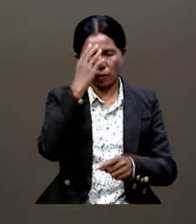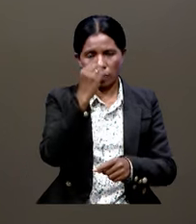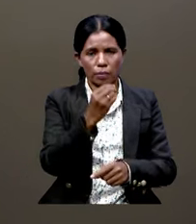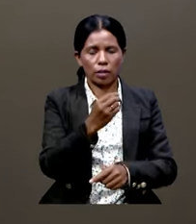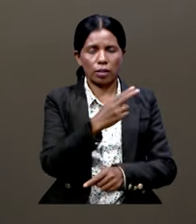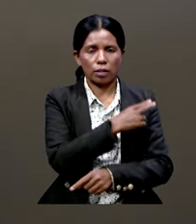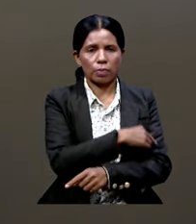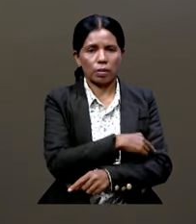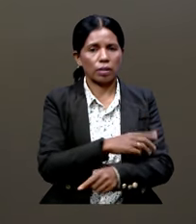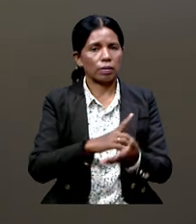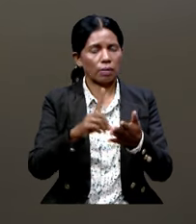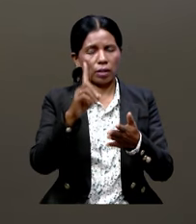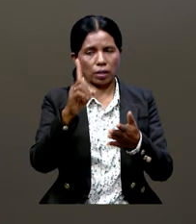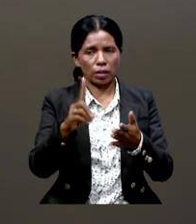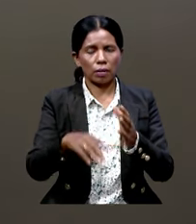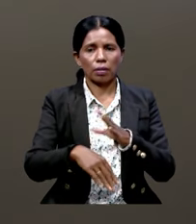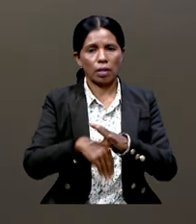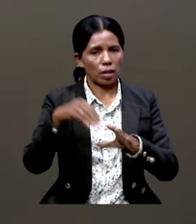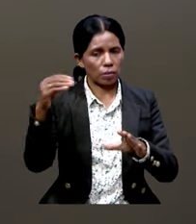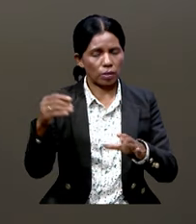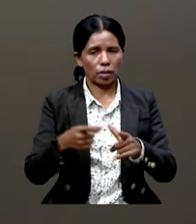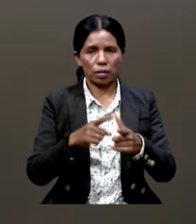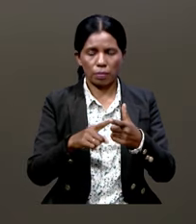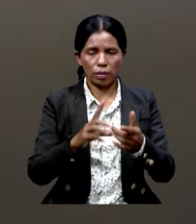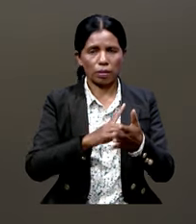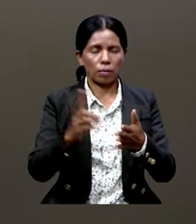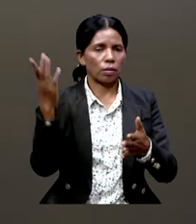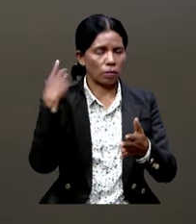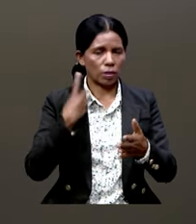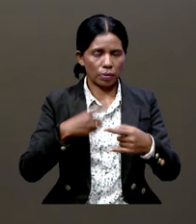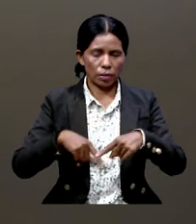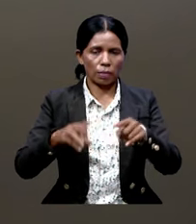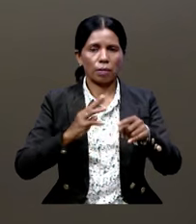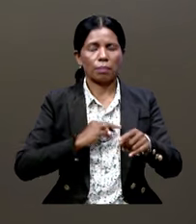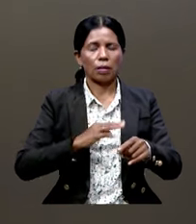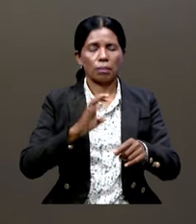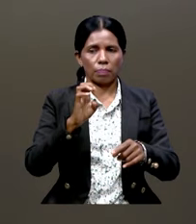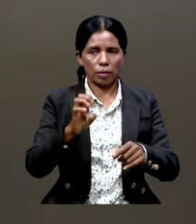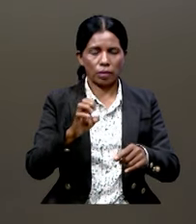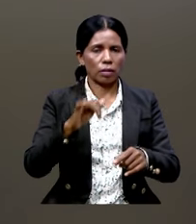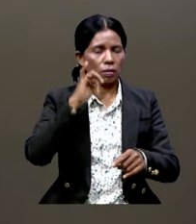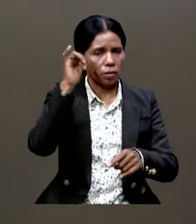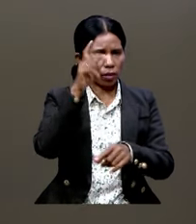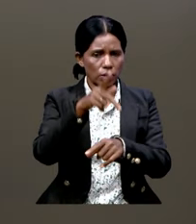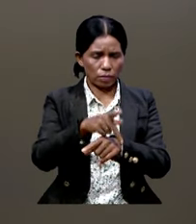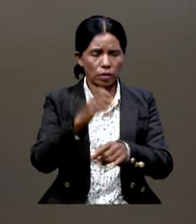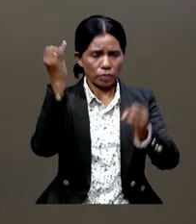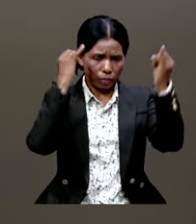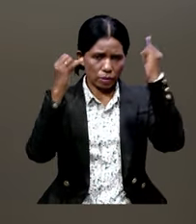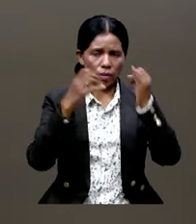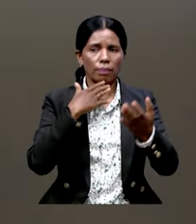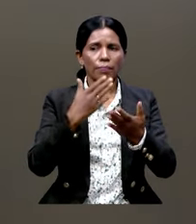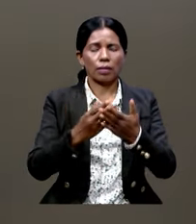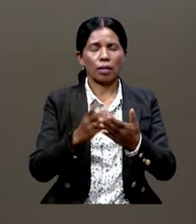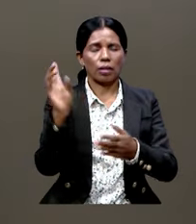dia. Di duran ni dia semana kedua si bawa mobil si depois. Orang kalah sih mas tu informasi si dia. Es parece ainda der san